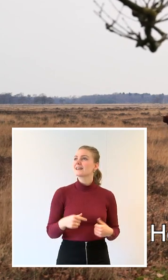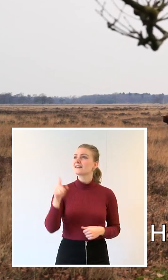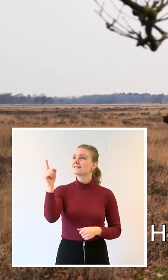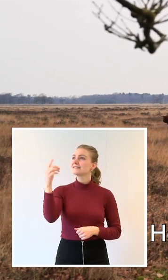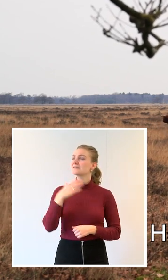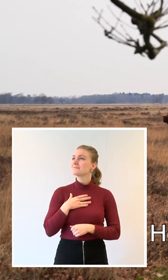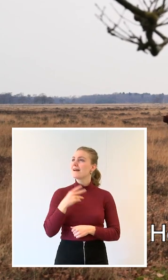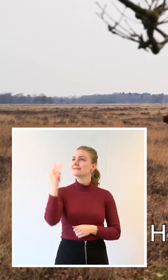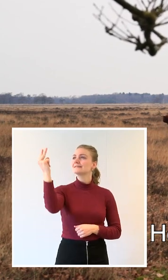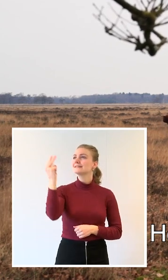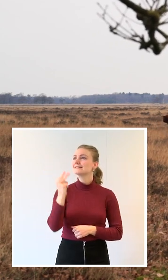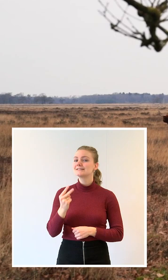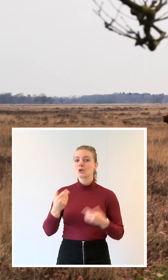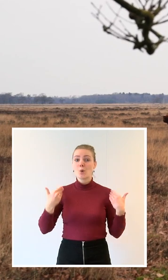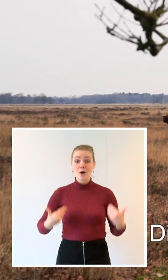Zoals ik ben,